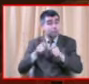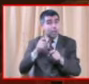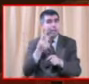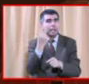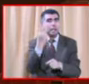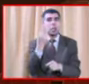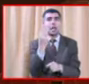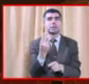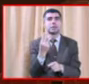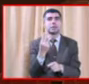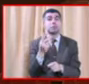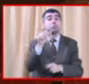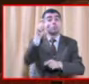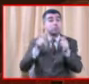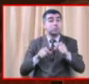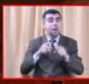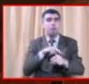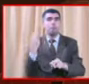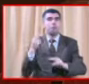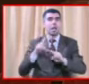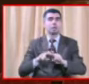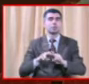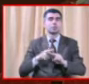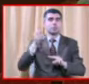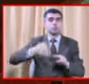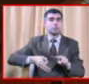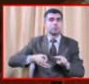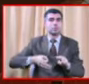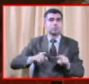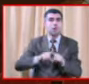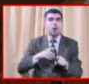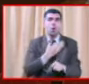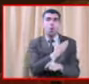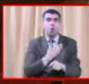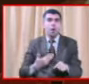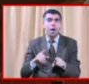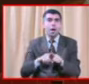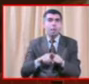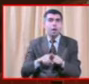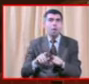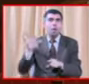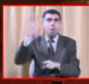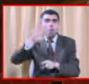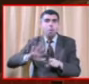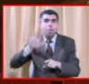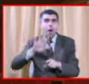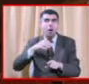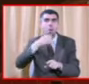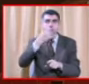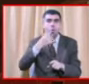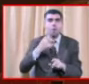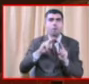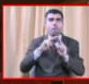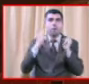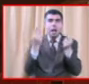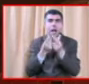32 مواطن تزاقات روحها، في أي حكومة ديال بلاد أخرى ما غاديش تواجه بالتصفيق في